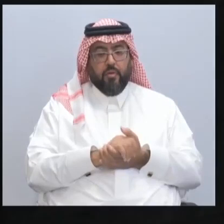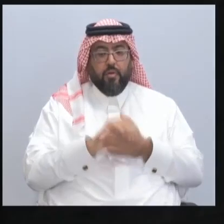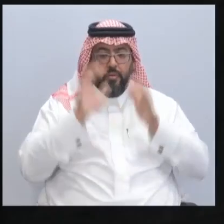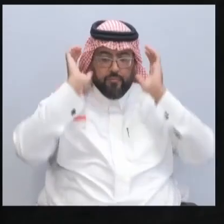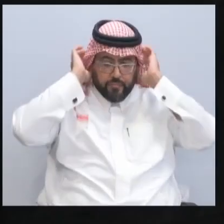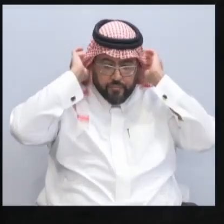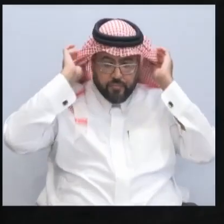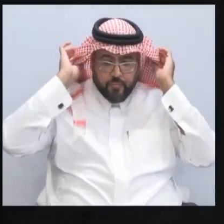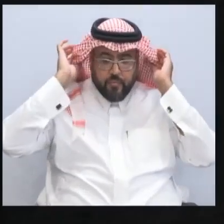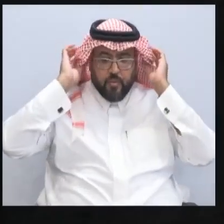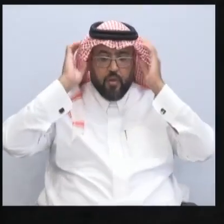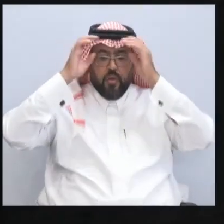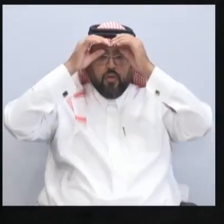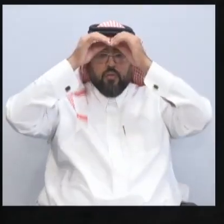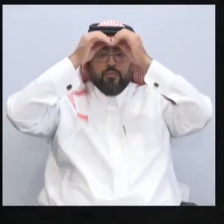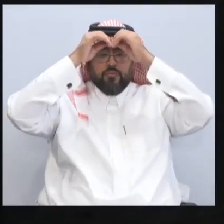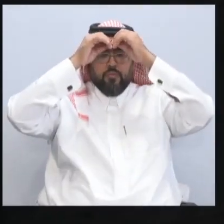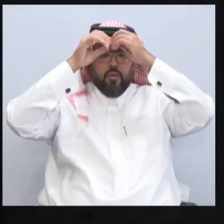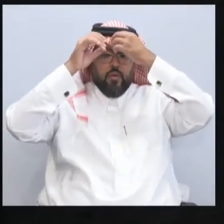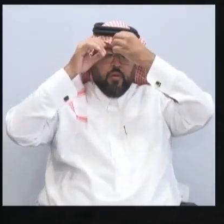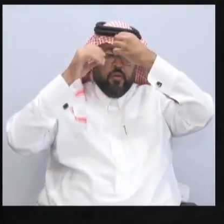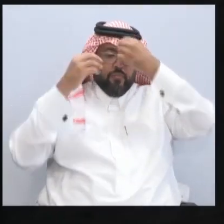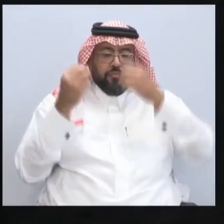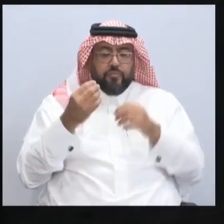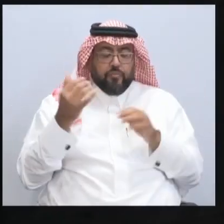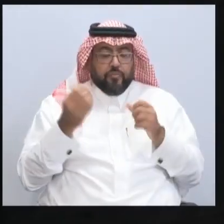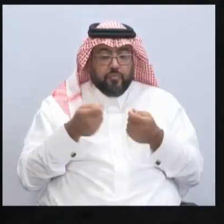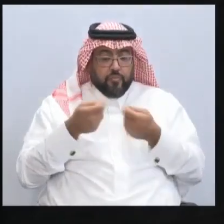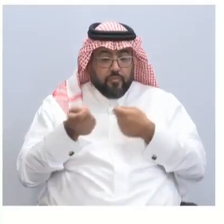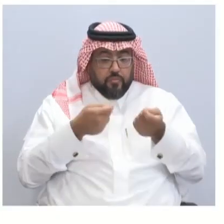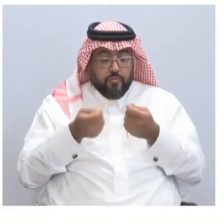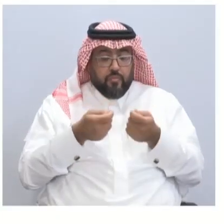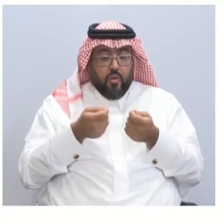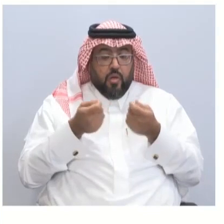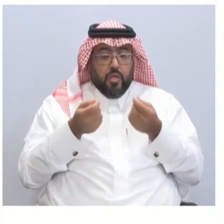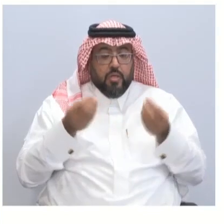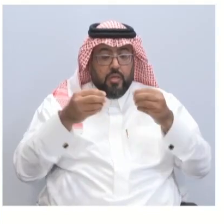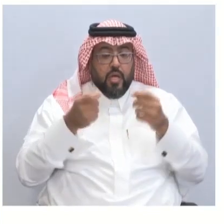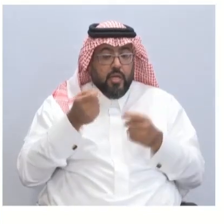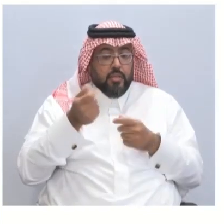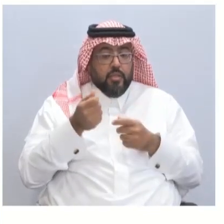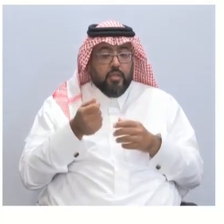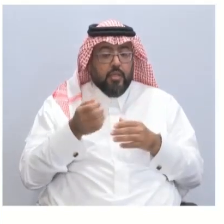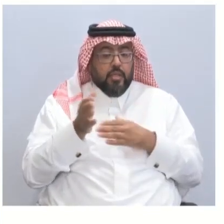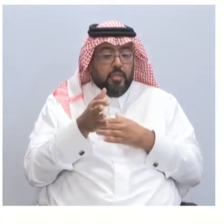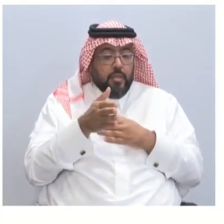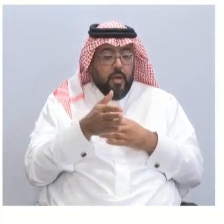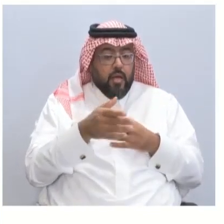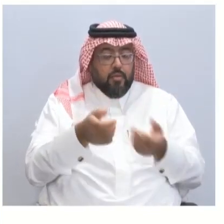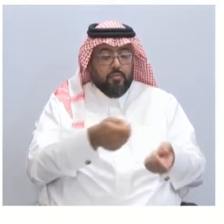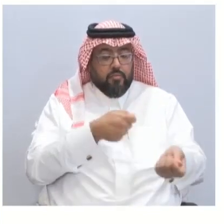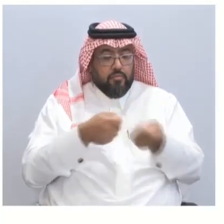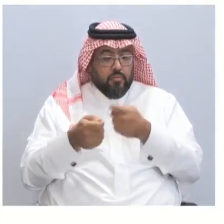السياحه اهم الانشطه الاقتصاديه في دول مجلس التعاون صيد الاسماك اهم